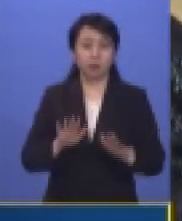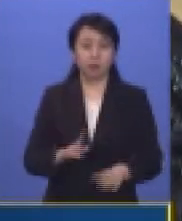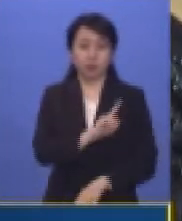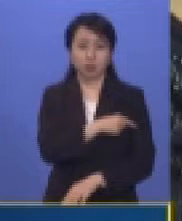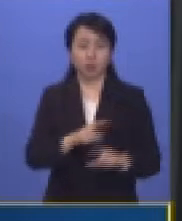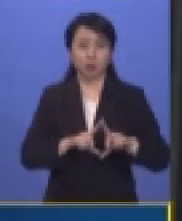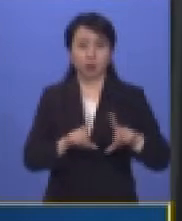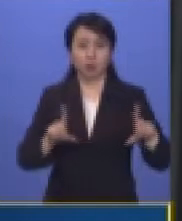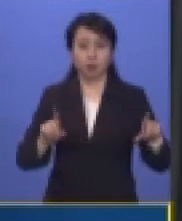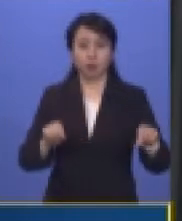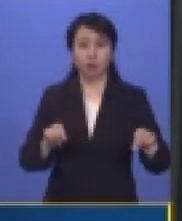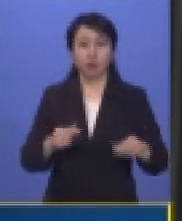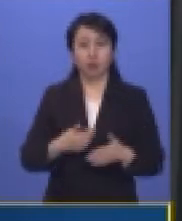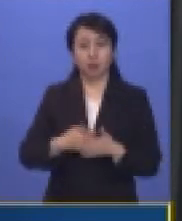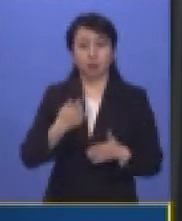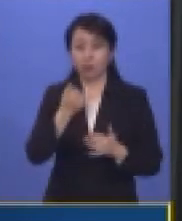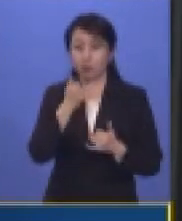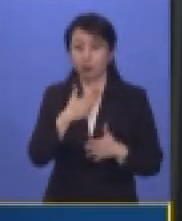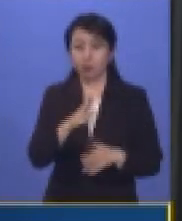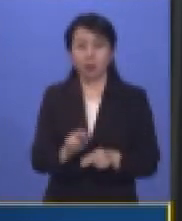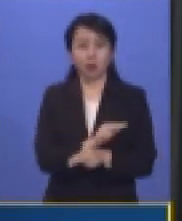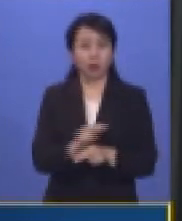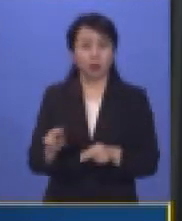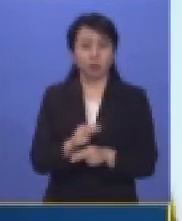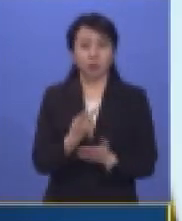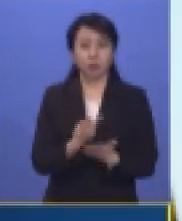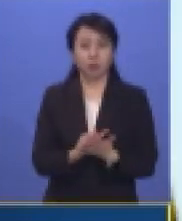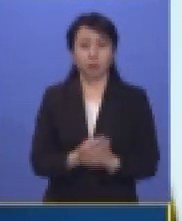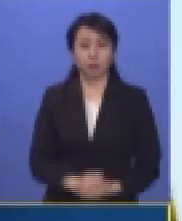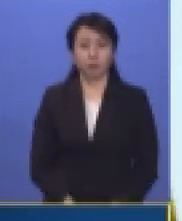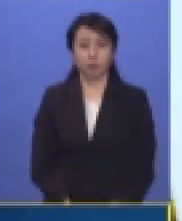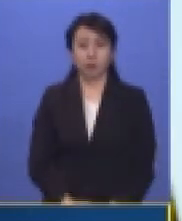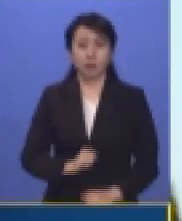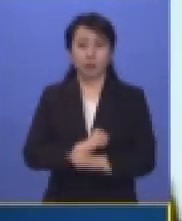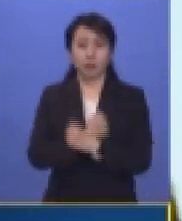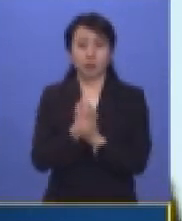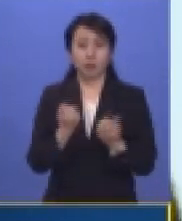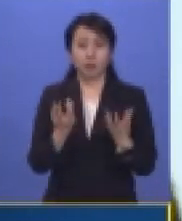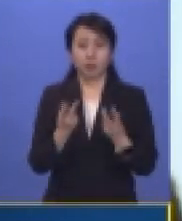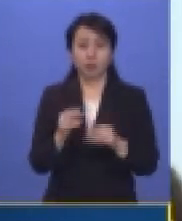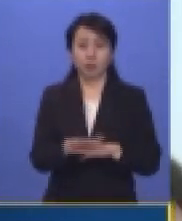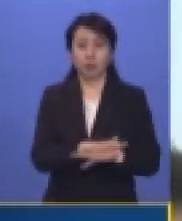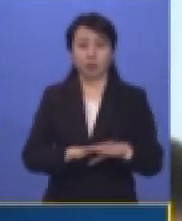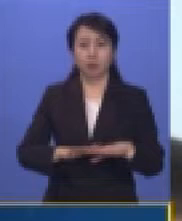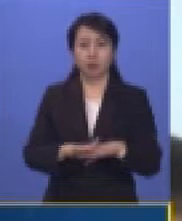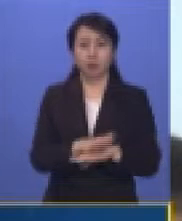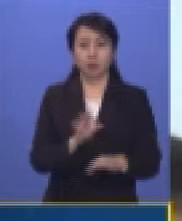поликлинике статус больницы. Ранее они могли получать лечение в стационаре. К сожалению, по численности населения, по нормативу